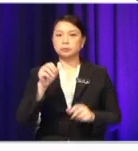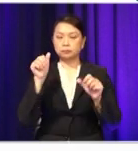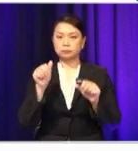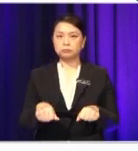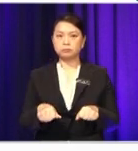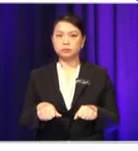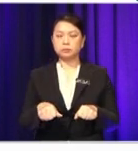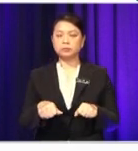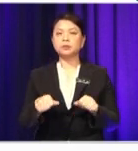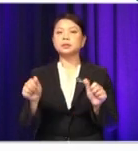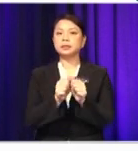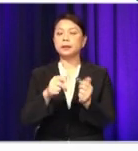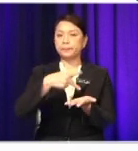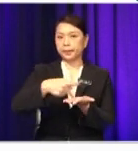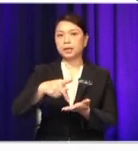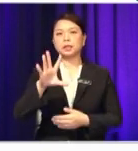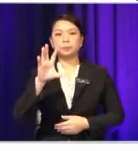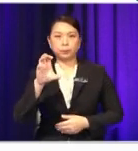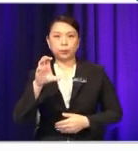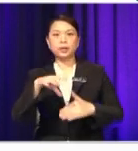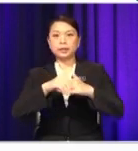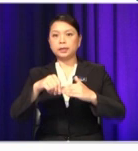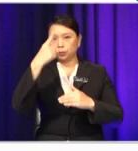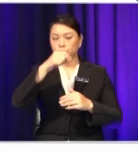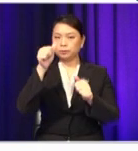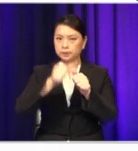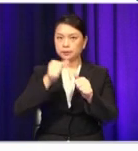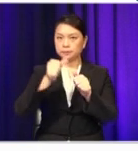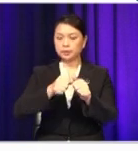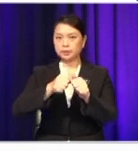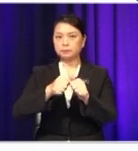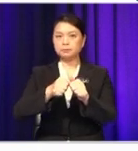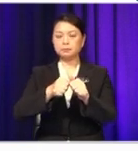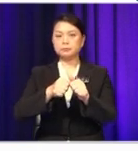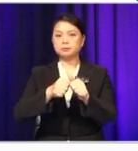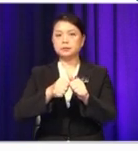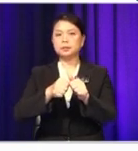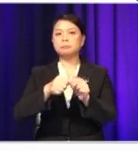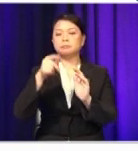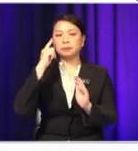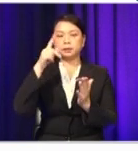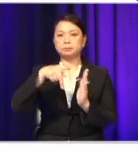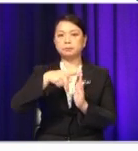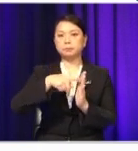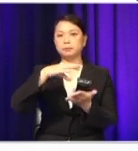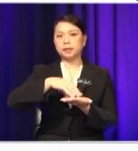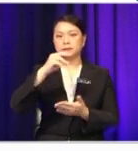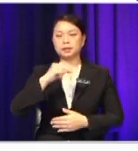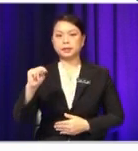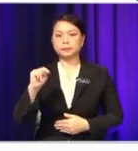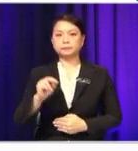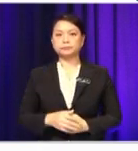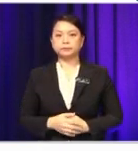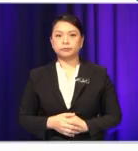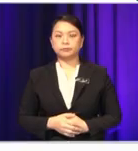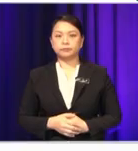ialah RM50 bagi setiap subjek. Dan juga mereka boleh mendapatkan keputusan semakan semula itu di